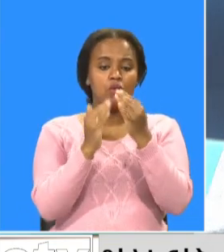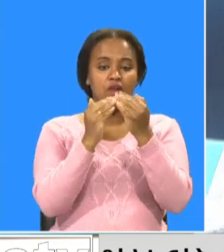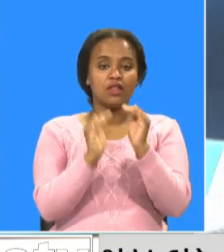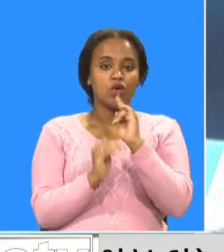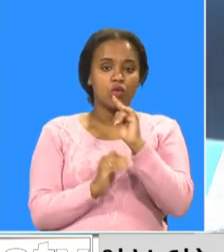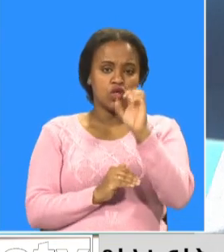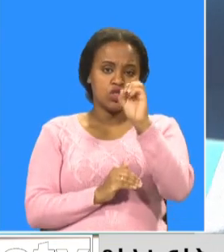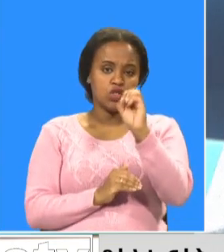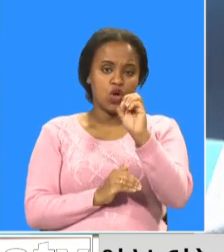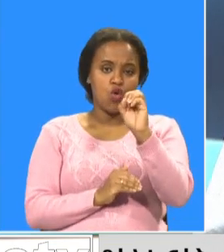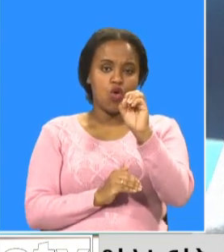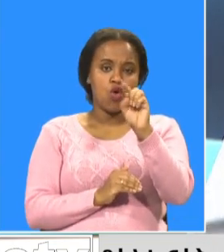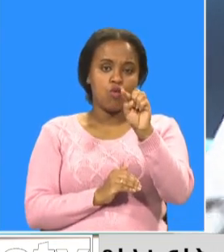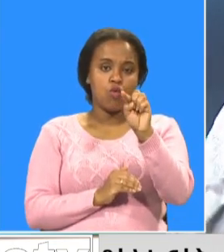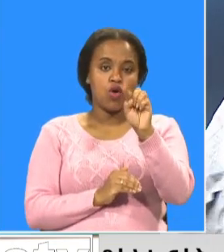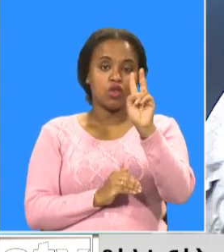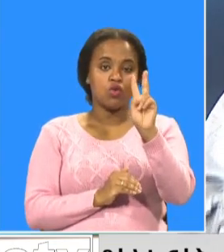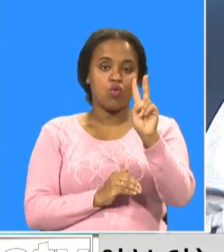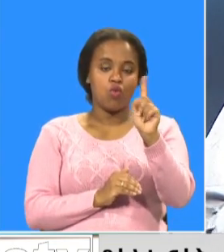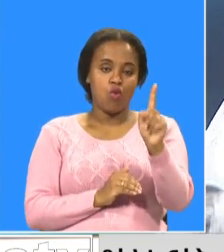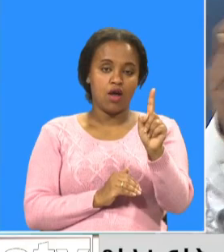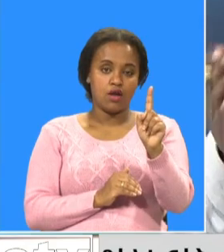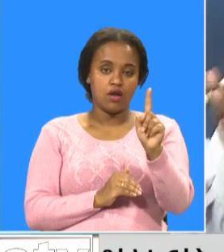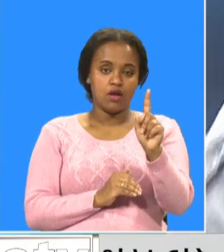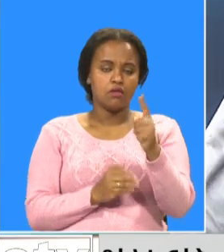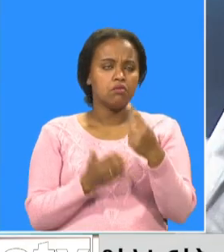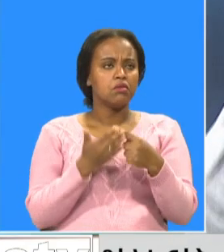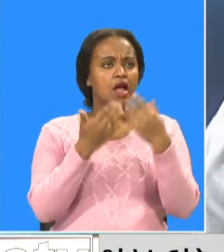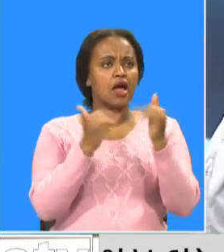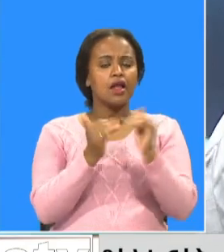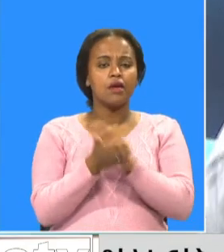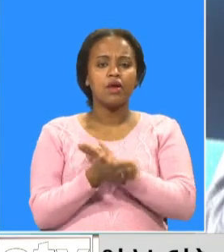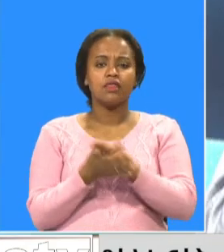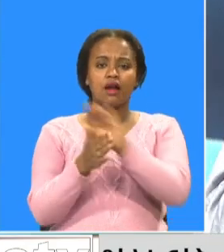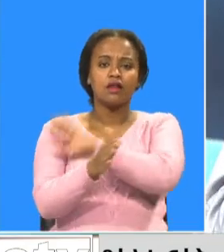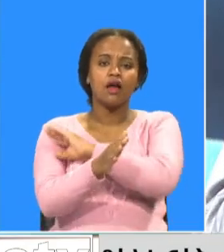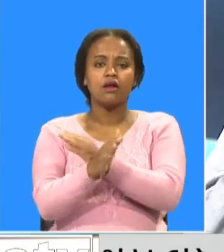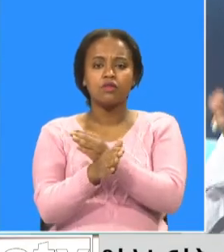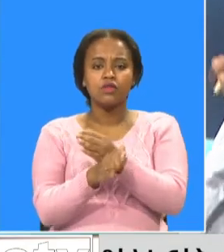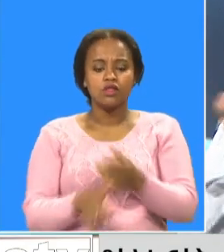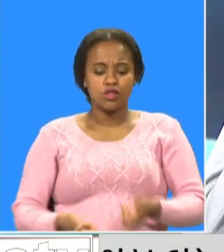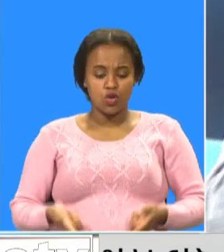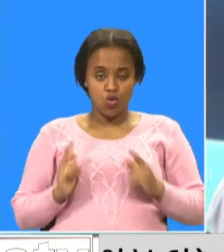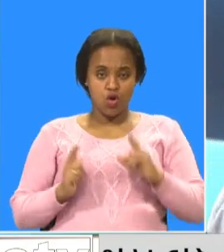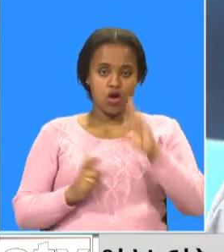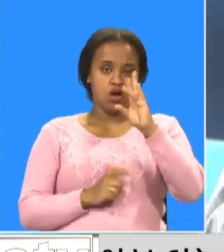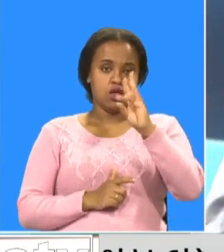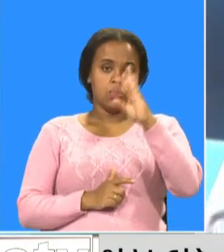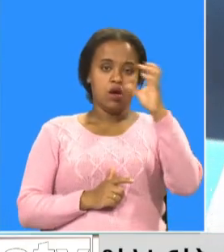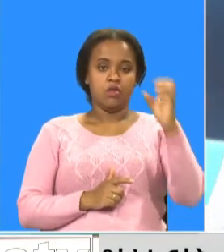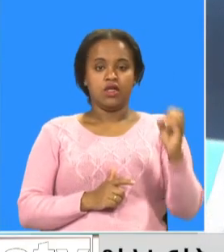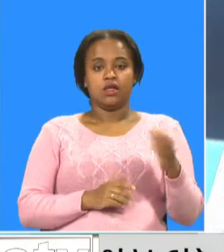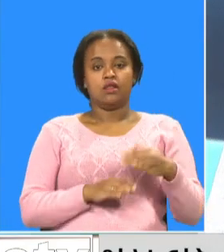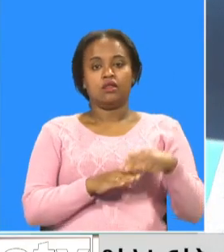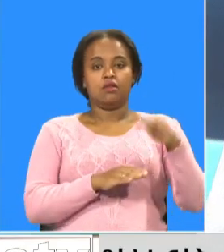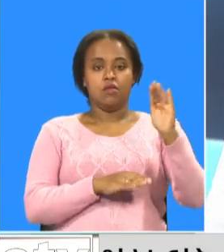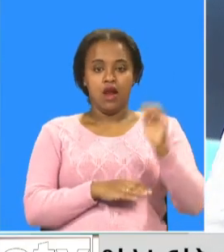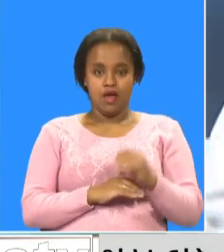ነው። 0.1 0.1 ላይ ሆኖ ምን ያህል የማጣራት አቅም አለው? ከ70% በላይ